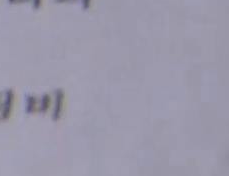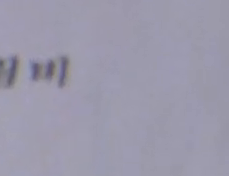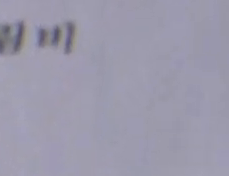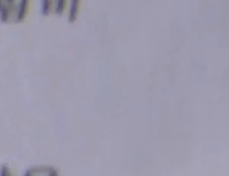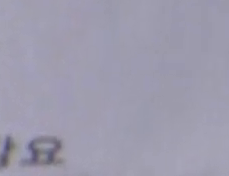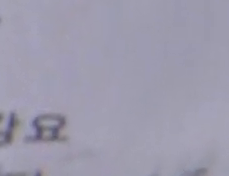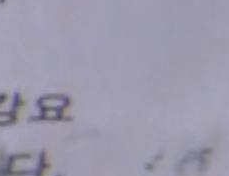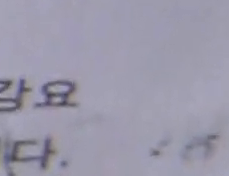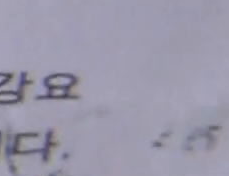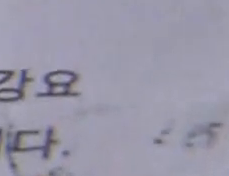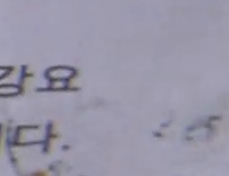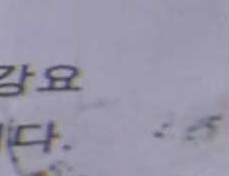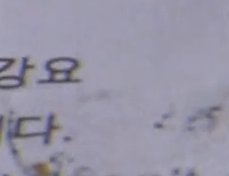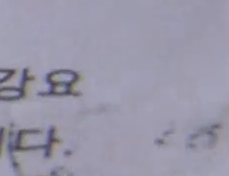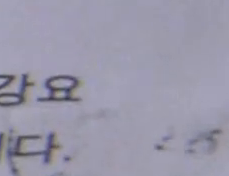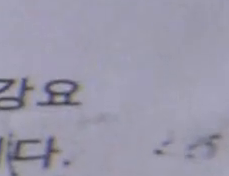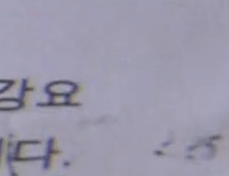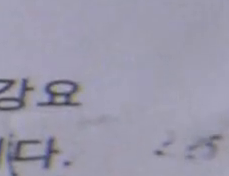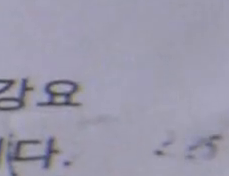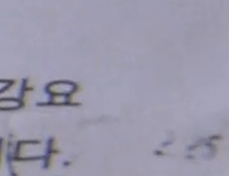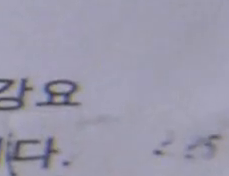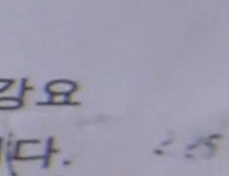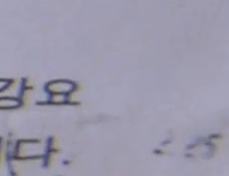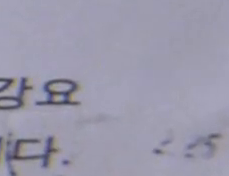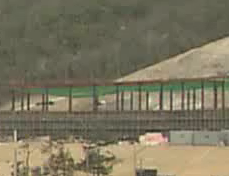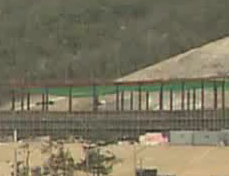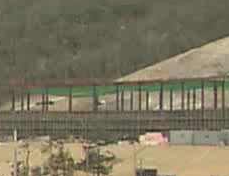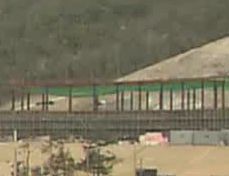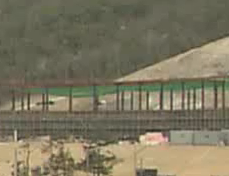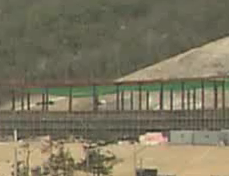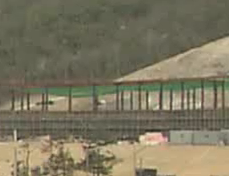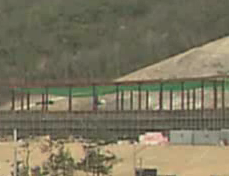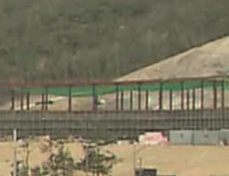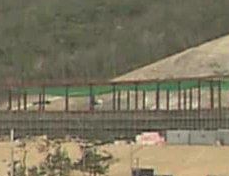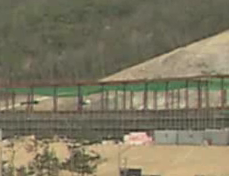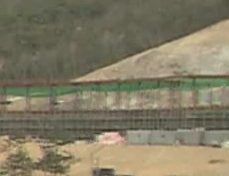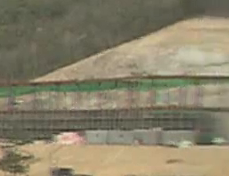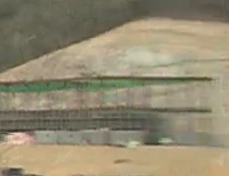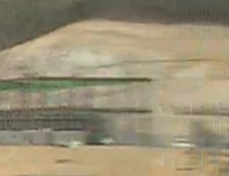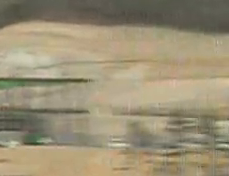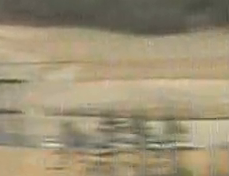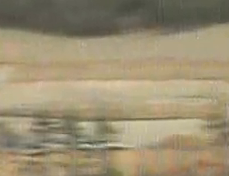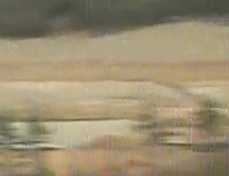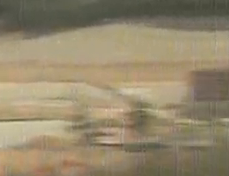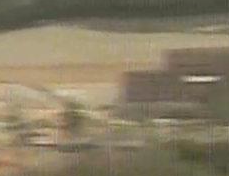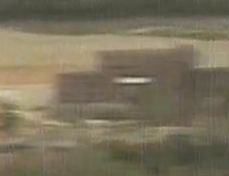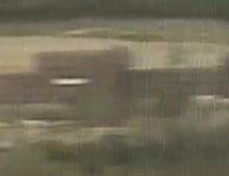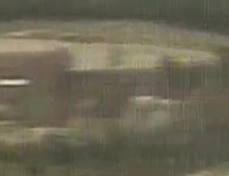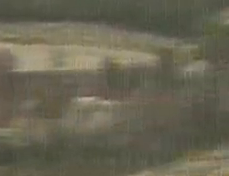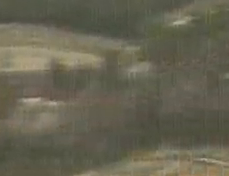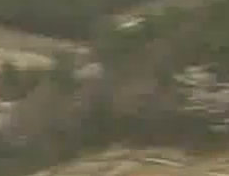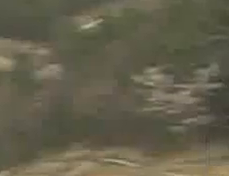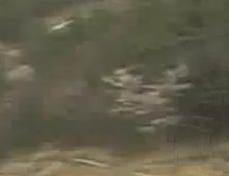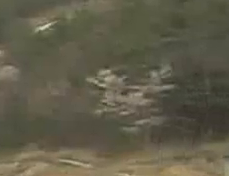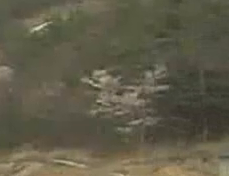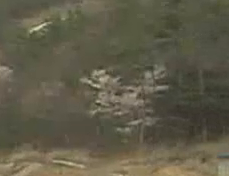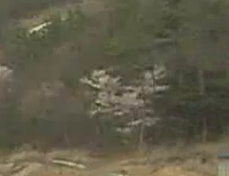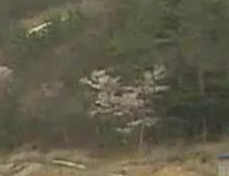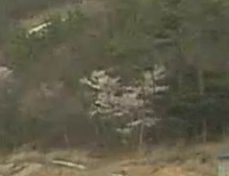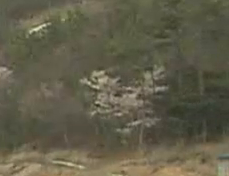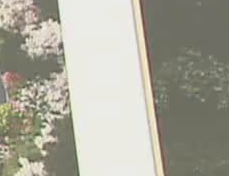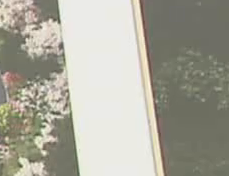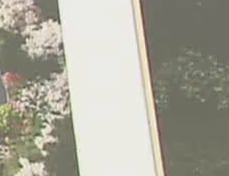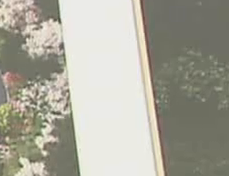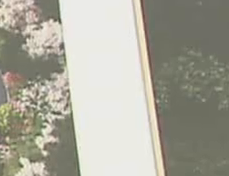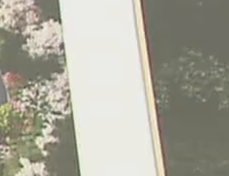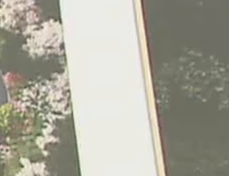시설물을 철거해달라며 어길 경우 고발 조치하겠다는 겁니다. 전직 공무원 등으로 구성된 이 단체는 인근